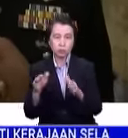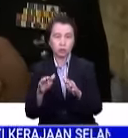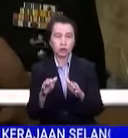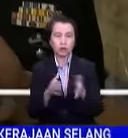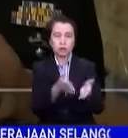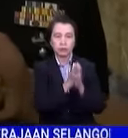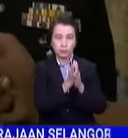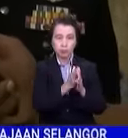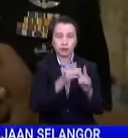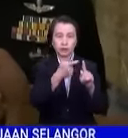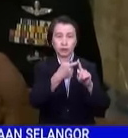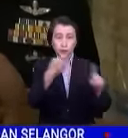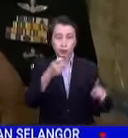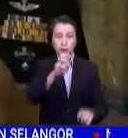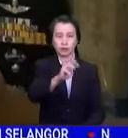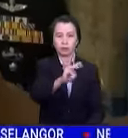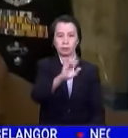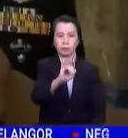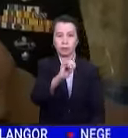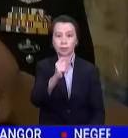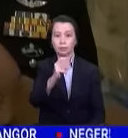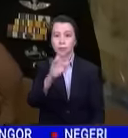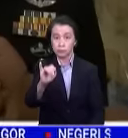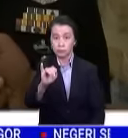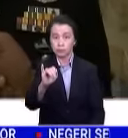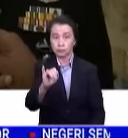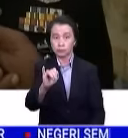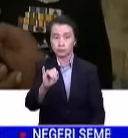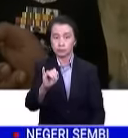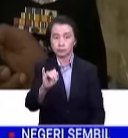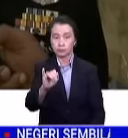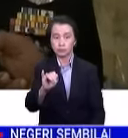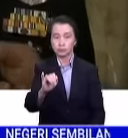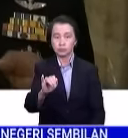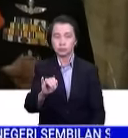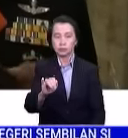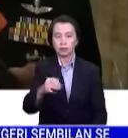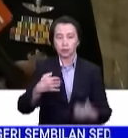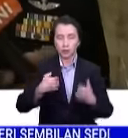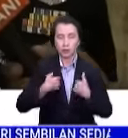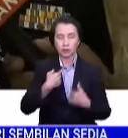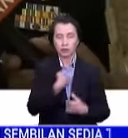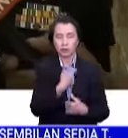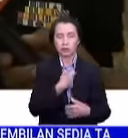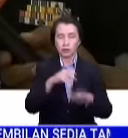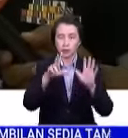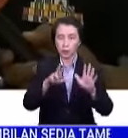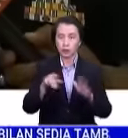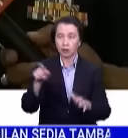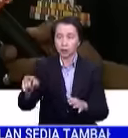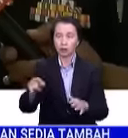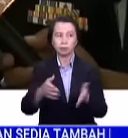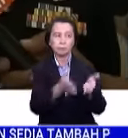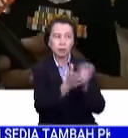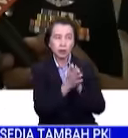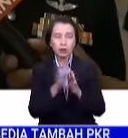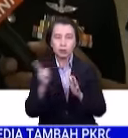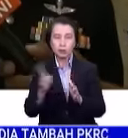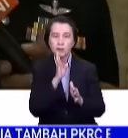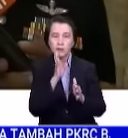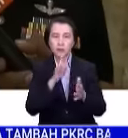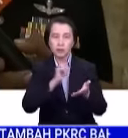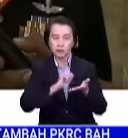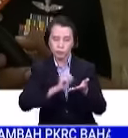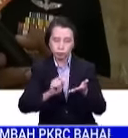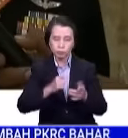adalah merupakan sesuatu yang ada kekhilafan Dia tulis, dia kata dia daripada